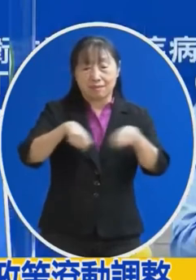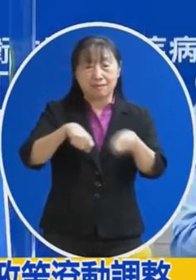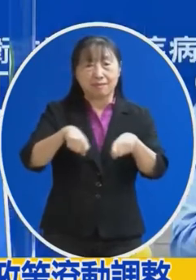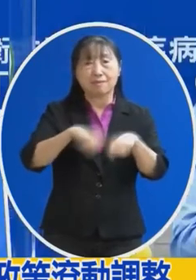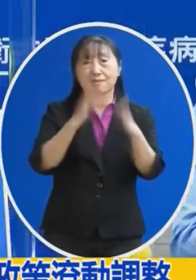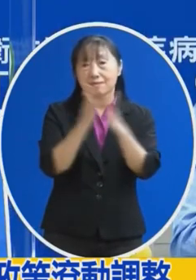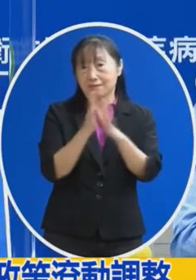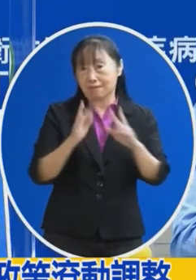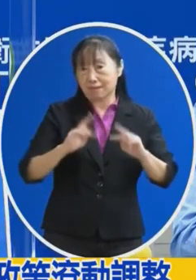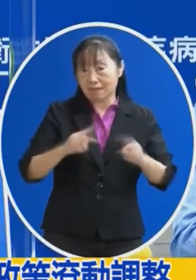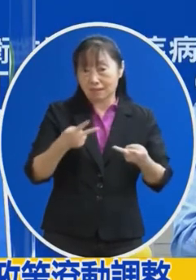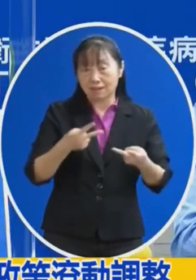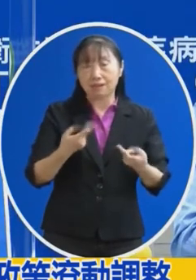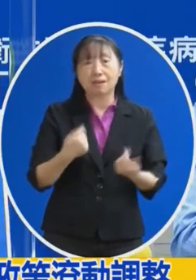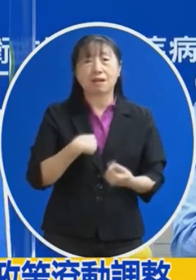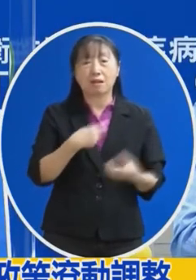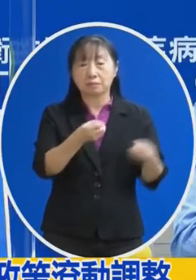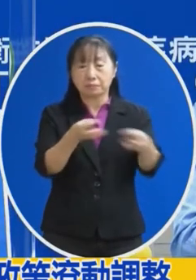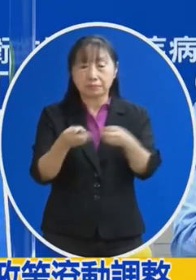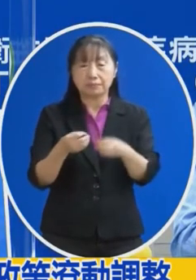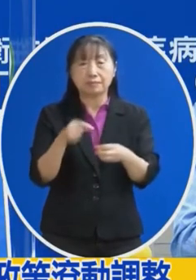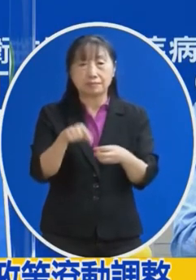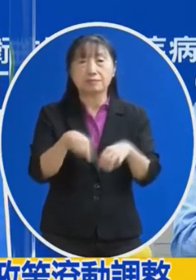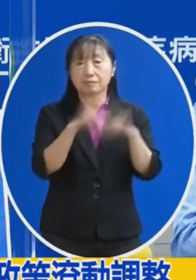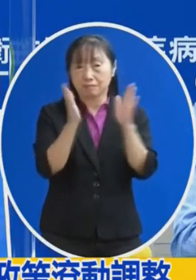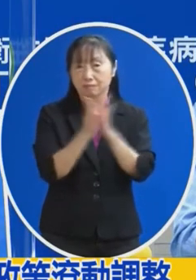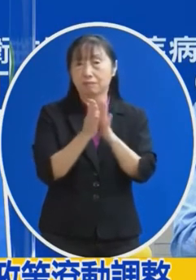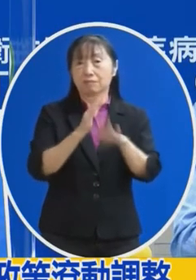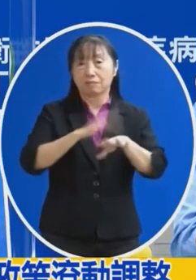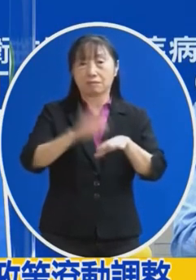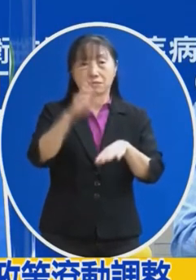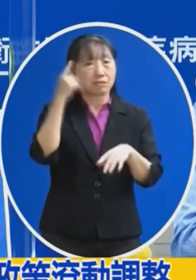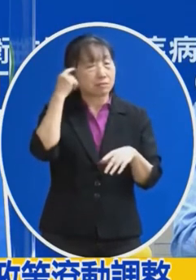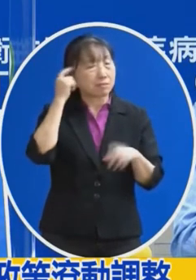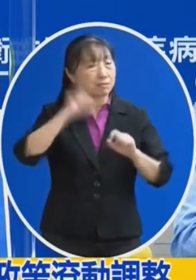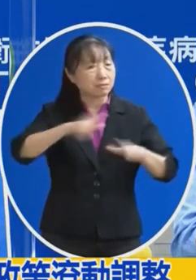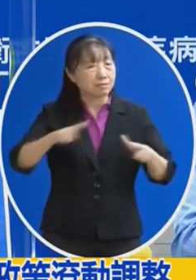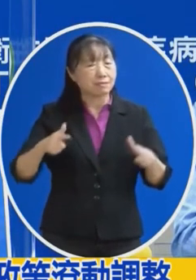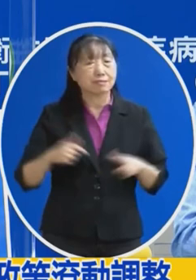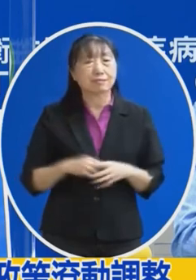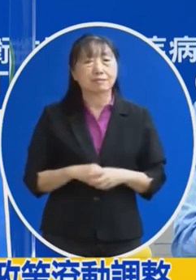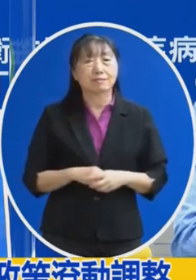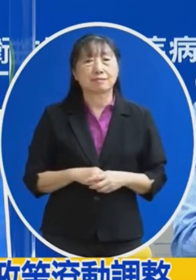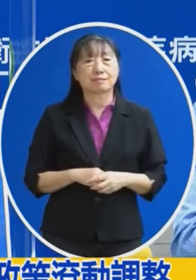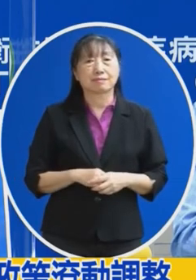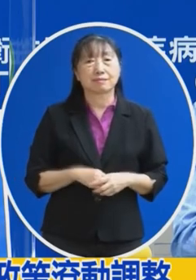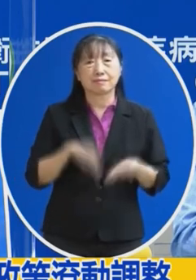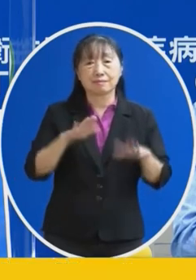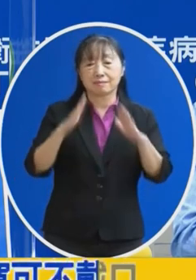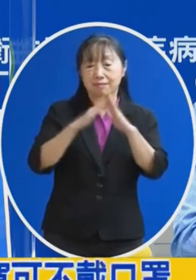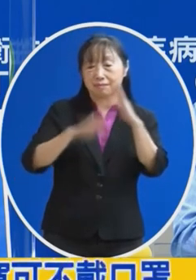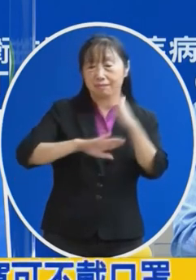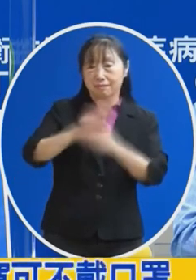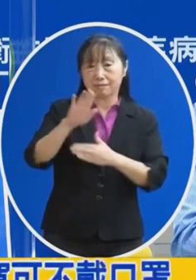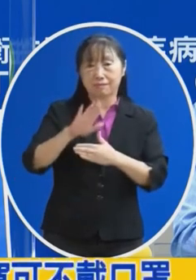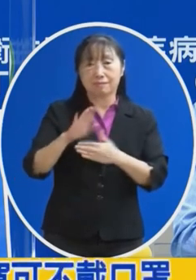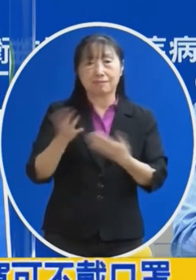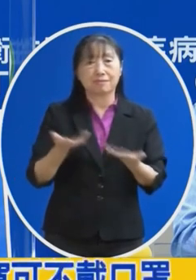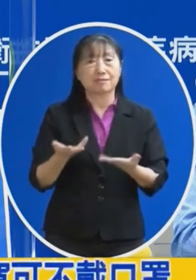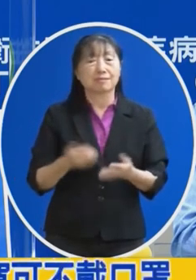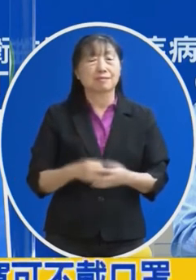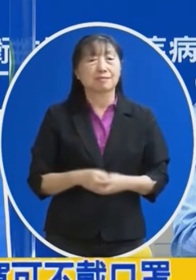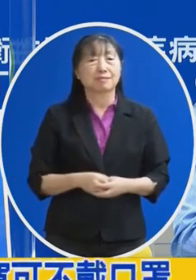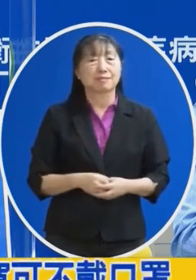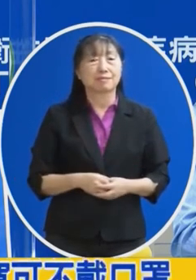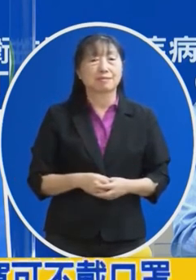个改变或修订或检讨，都会有不同的声音。好，那么这是这个户外的部分，是针